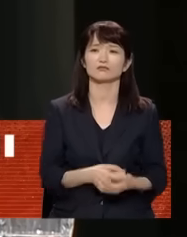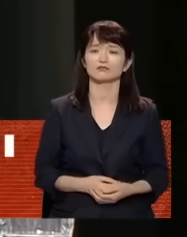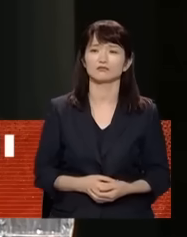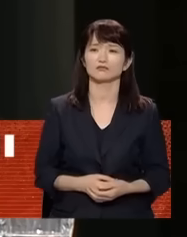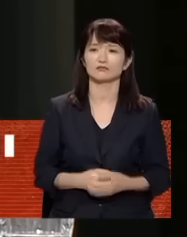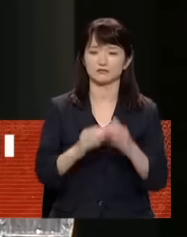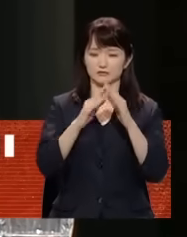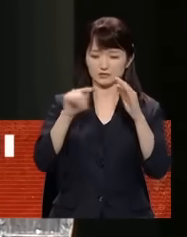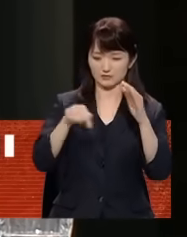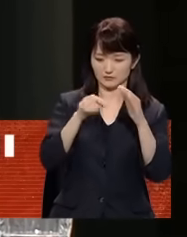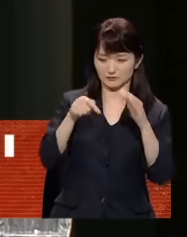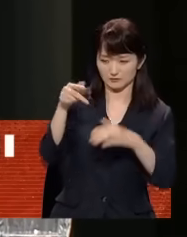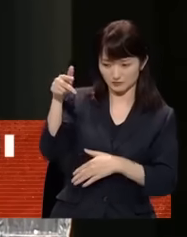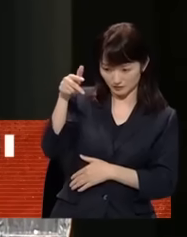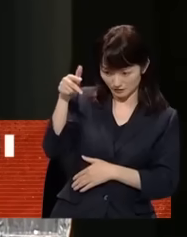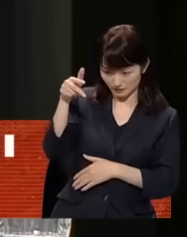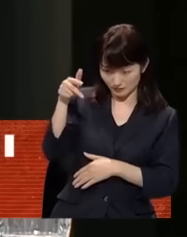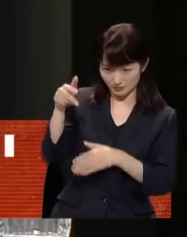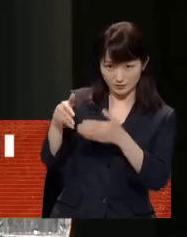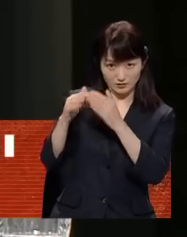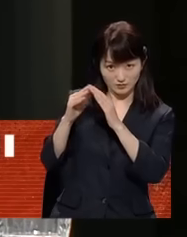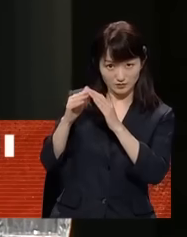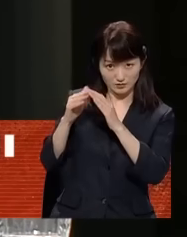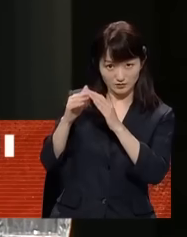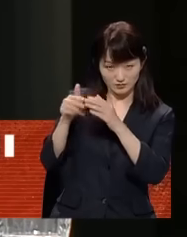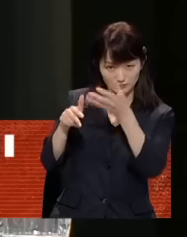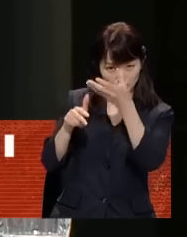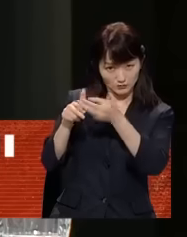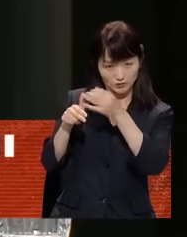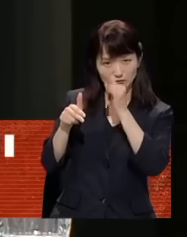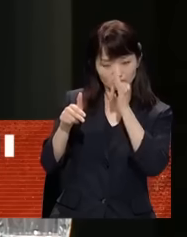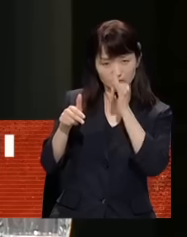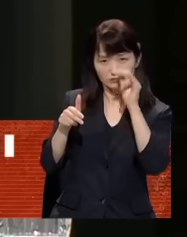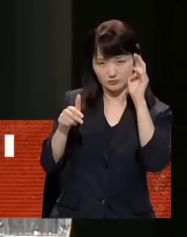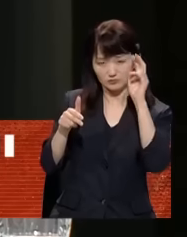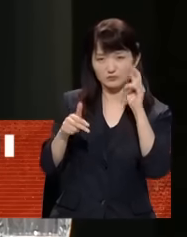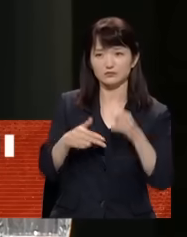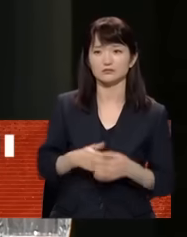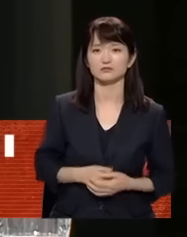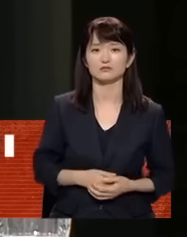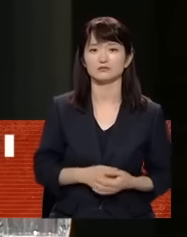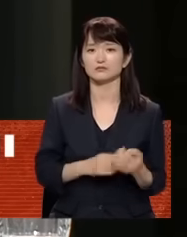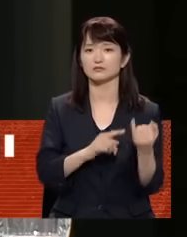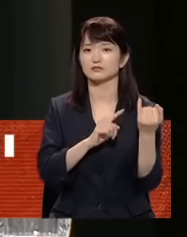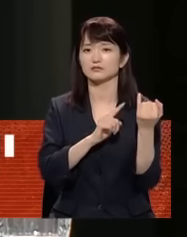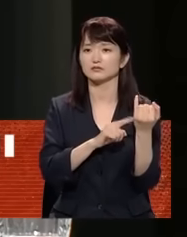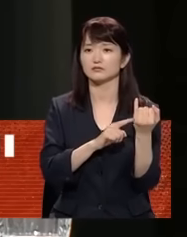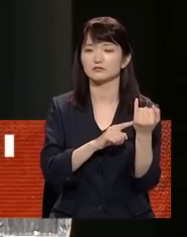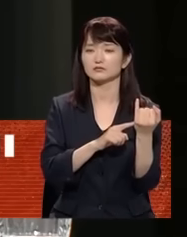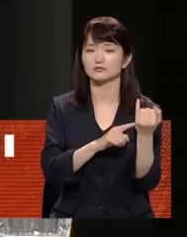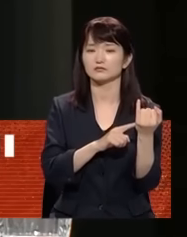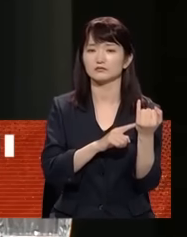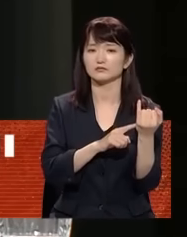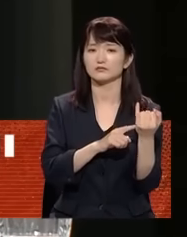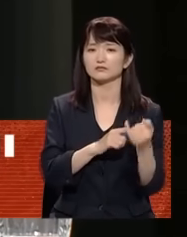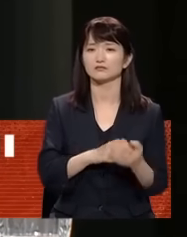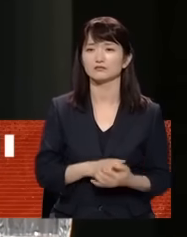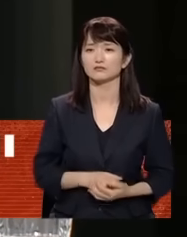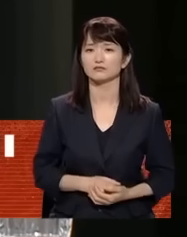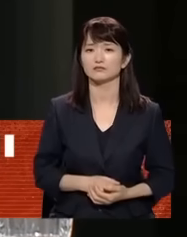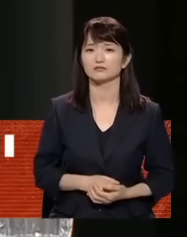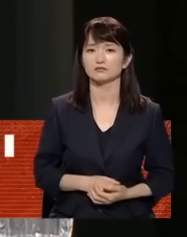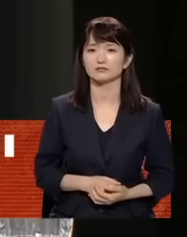홈캠 같은 거를 설치를 해서 할 수는 있을지 모르겠습니다만 이 아무튼이 사연자분의 경우는